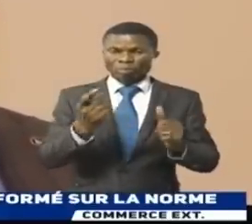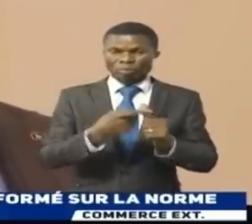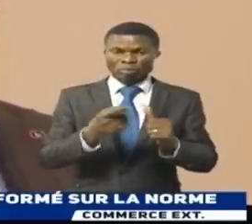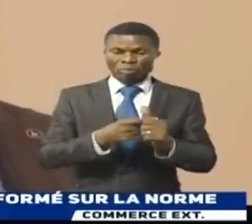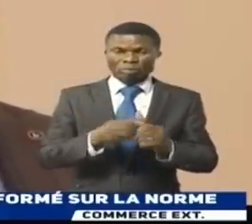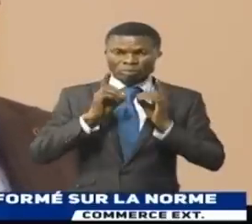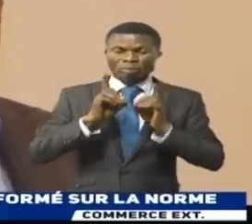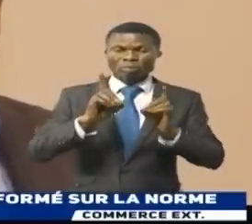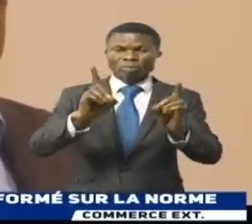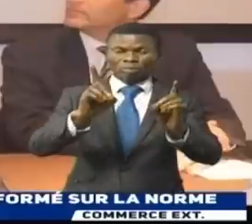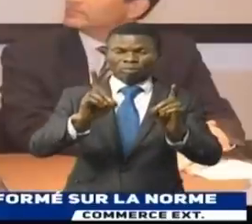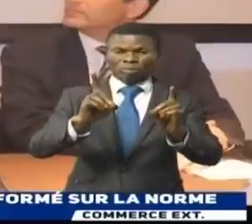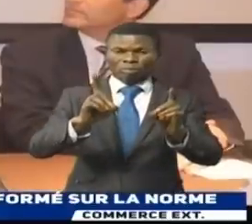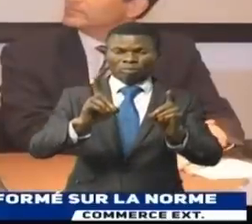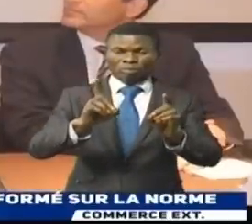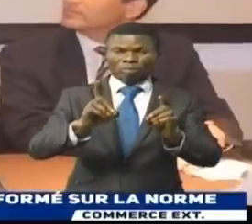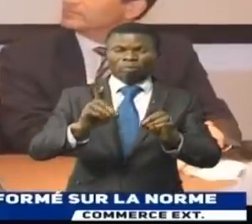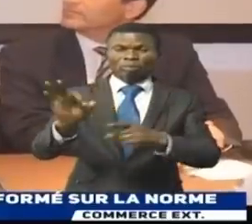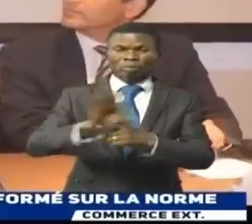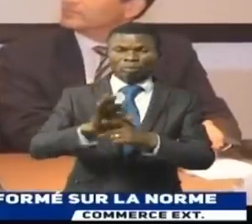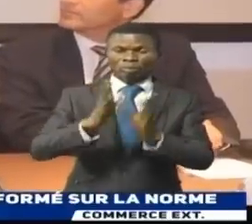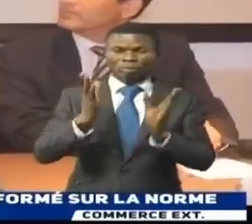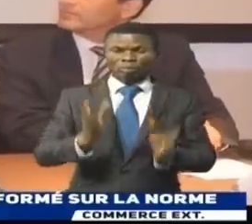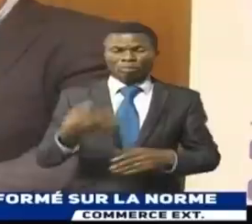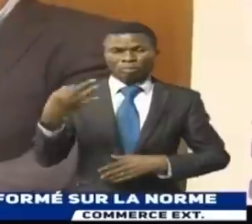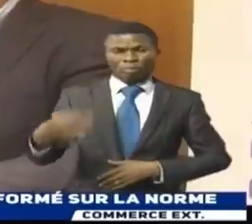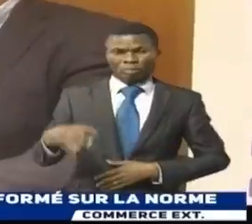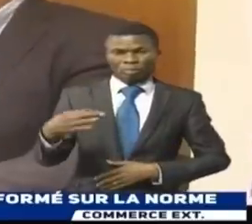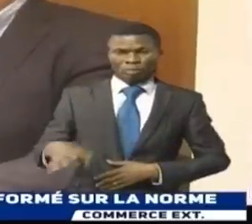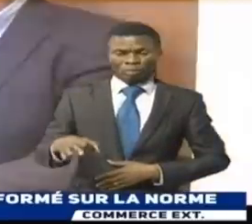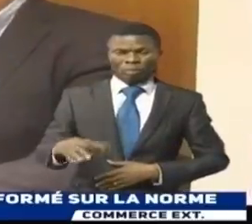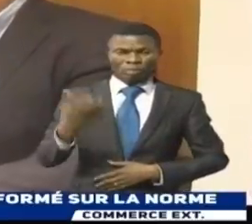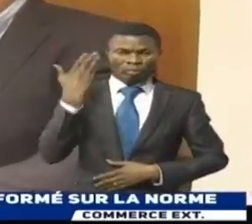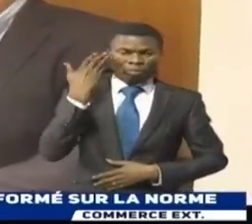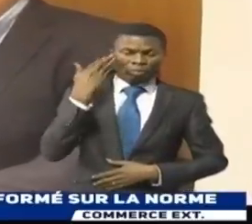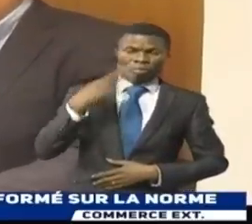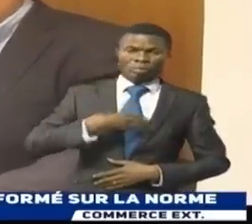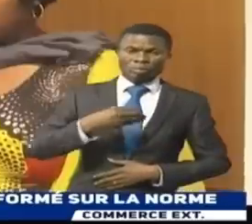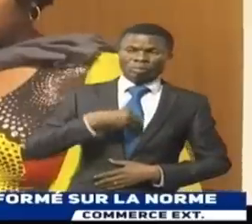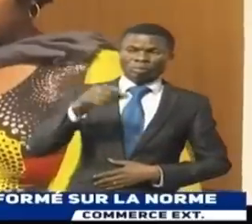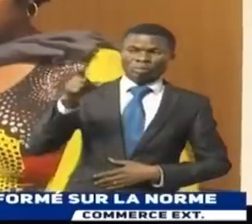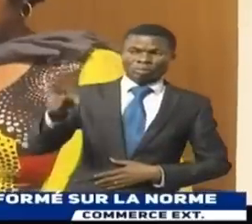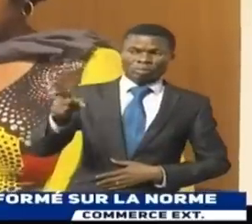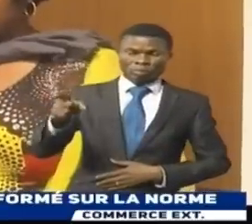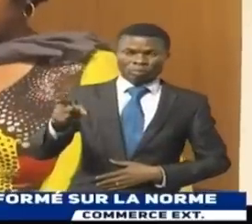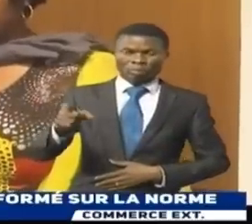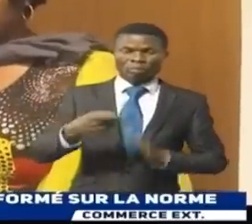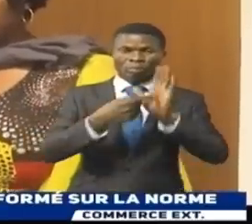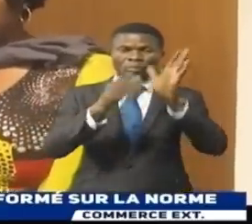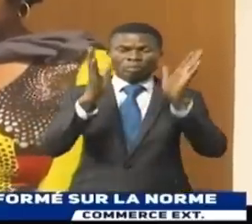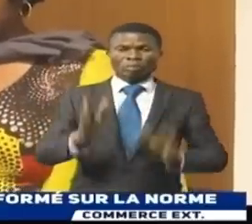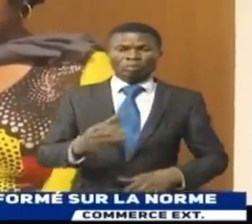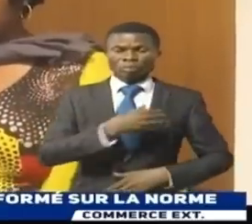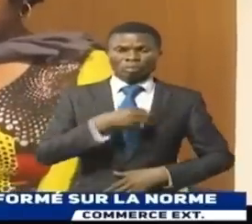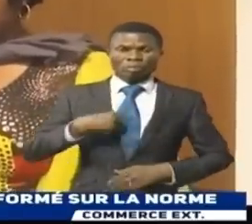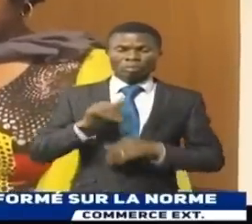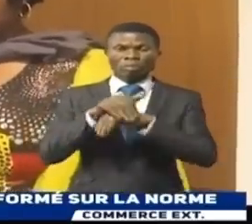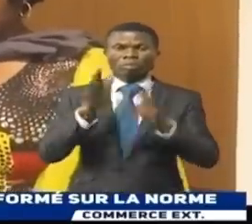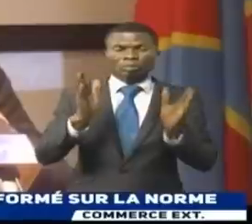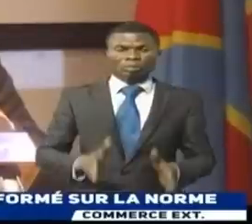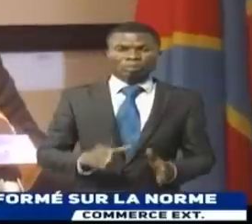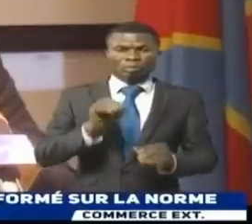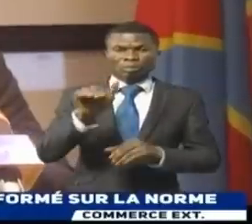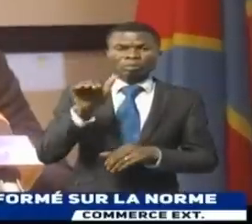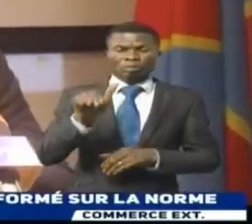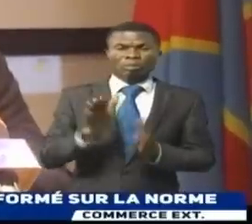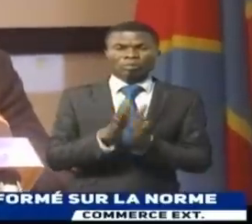des circonstances du formateur français Stéphane Laudrel, de la représentante de participants du